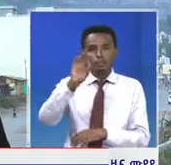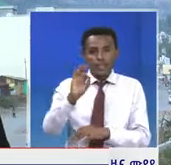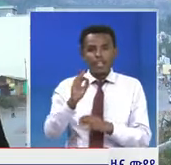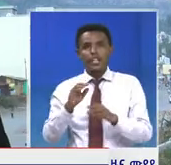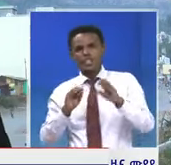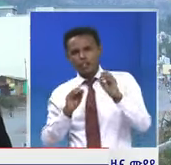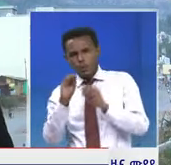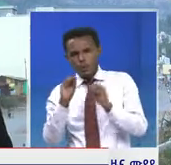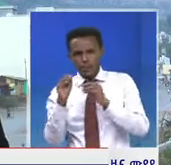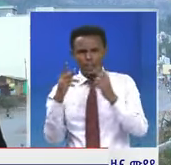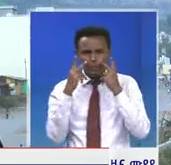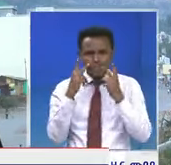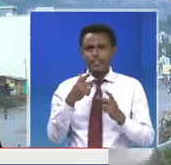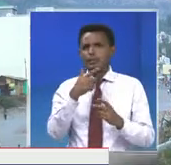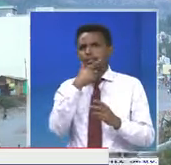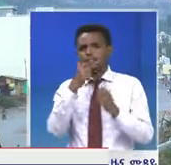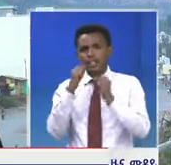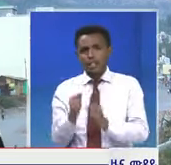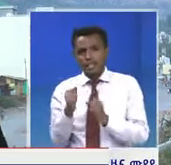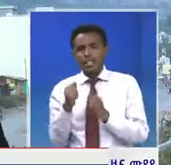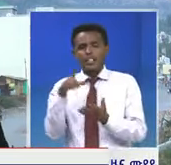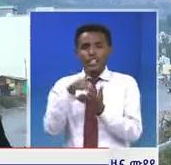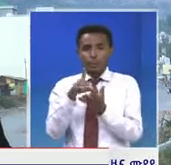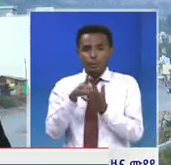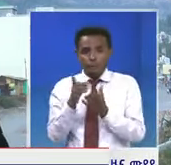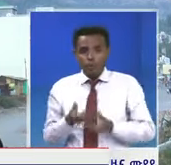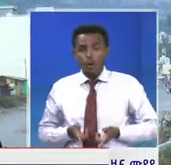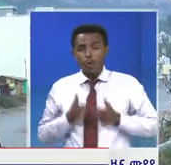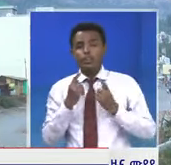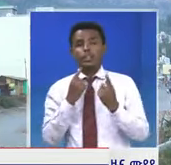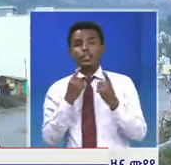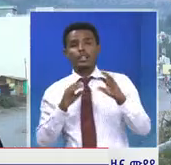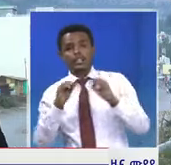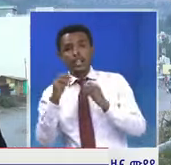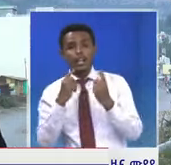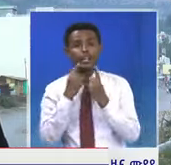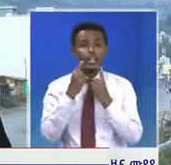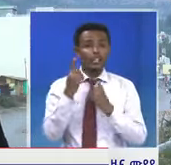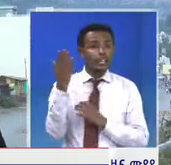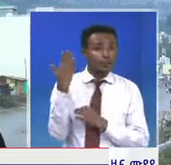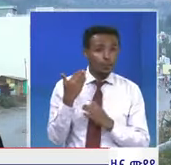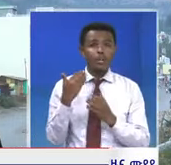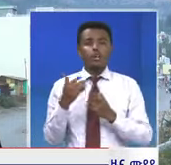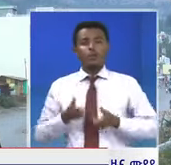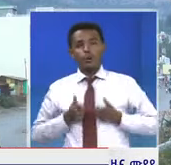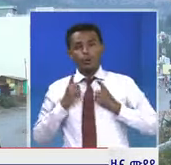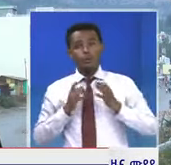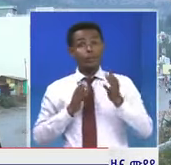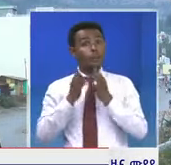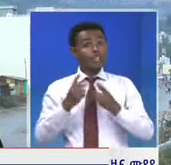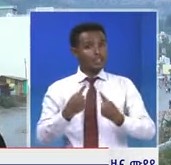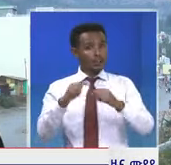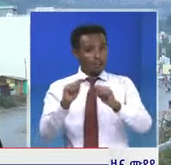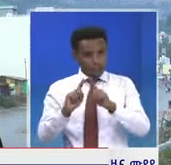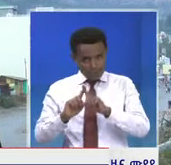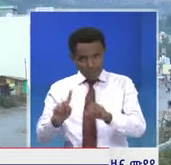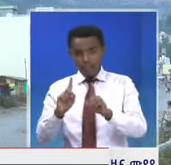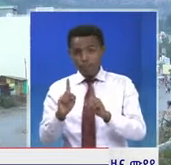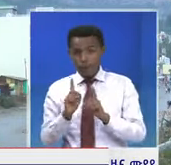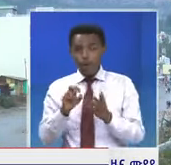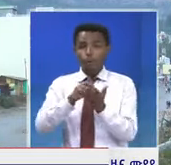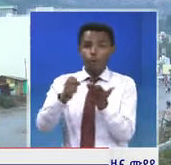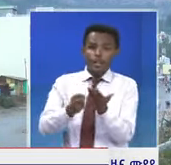ተዘዋውረን ለመታዘብ ይችላል እንግዲህ የከተማው ኗሮች እየተዘዋወርን አነጋግረናቸው ነበር ኗሮቹ ለመግለጽ እንደሞከሩት በተለይ በወልዲያ